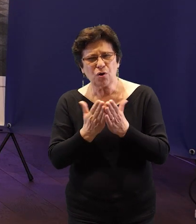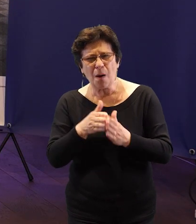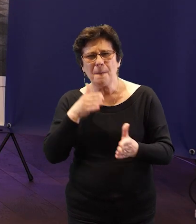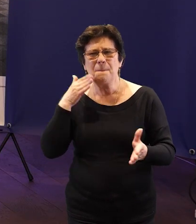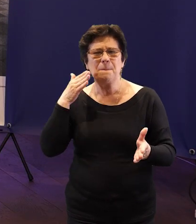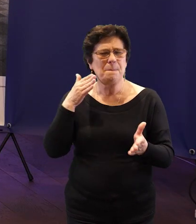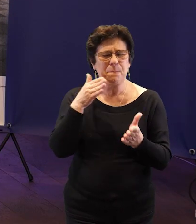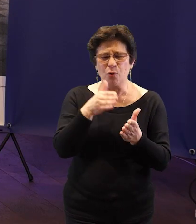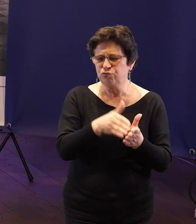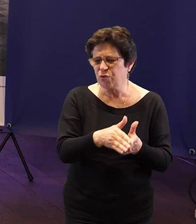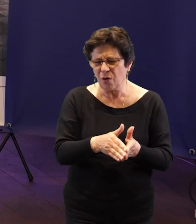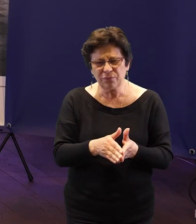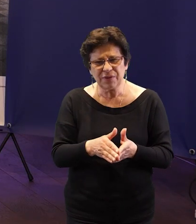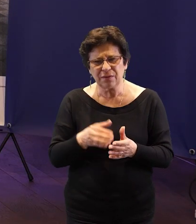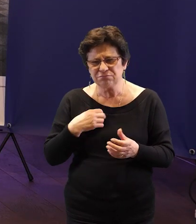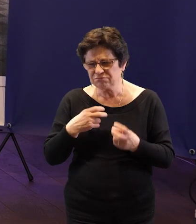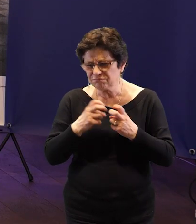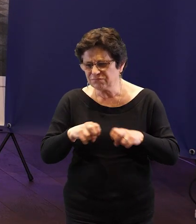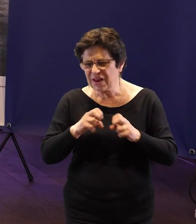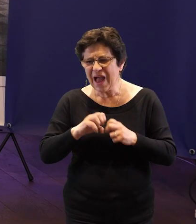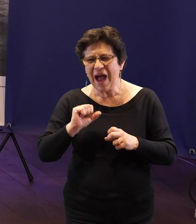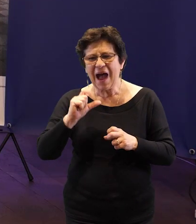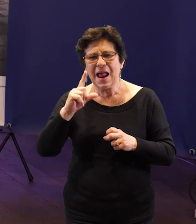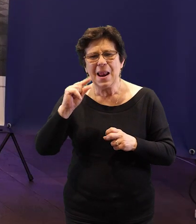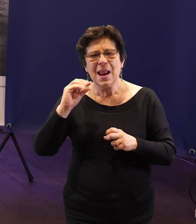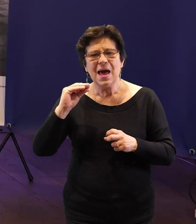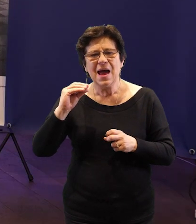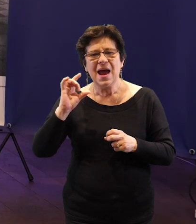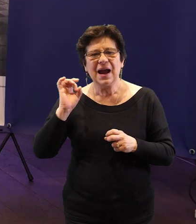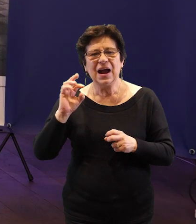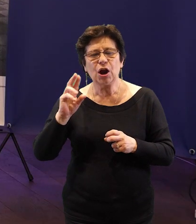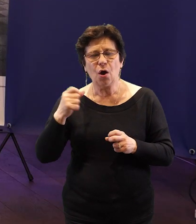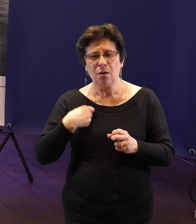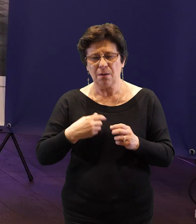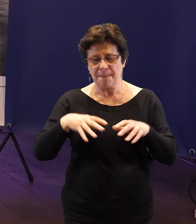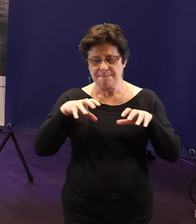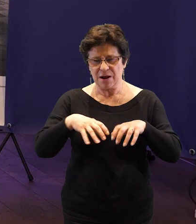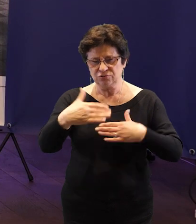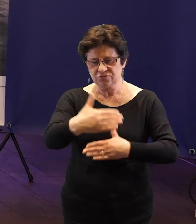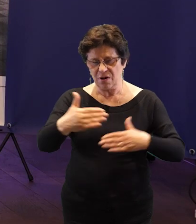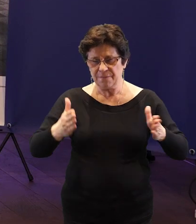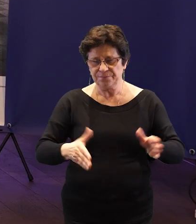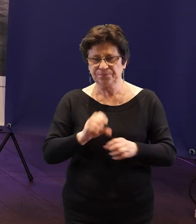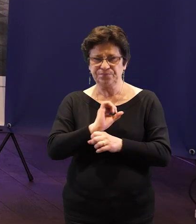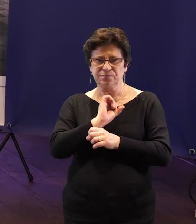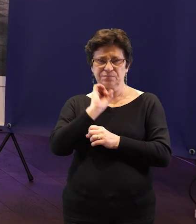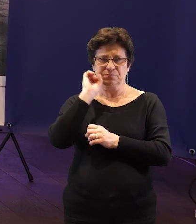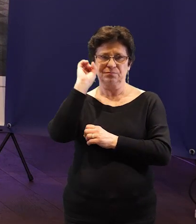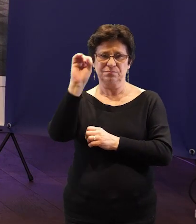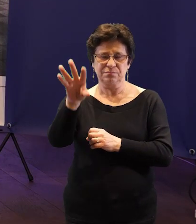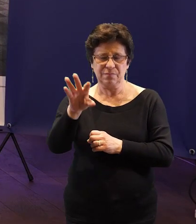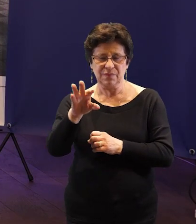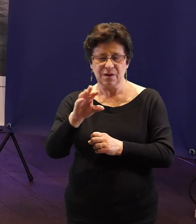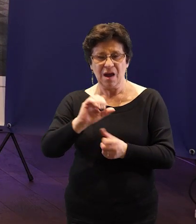początku polskiej ufologii. Wyszperałem na Allegro, kupiłem mu, wysłałem mu paczkę. On w zamian za to wysłał mi